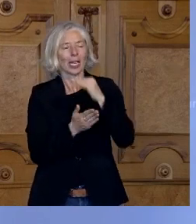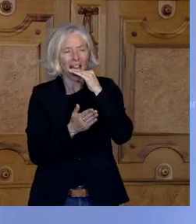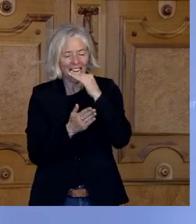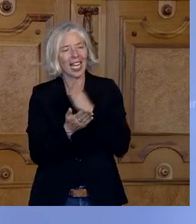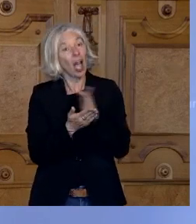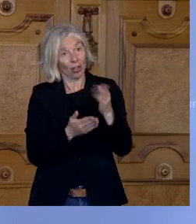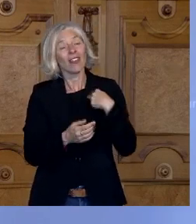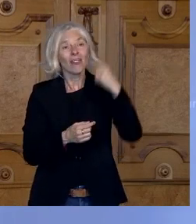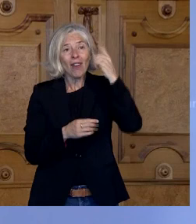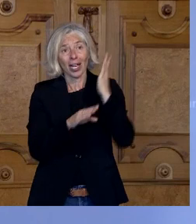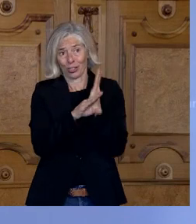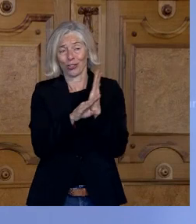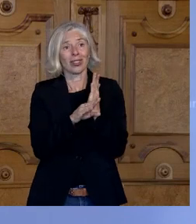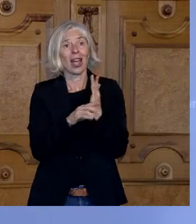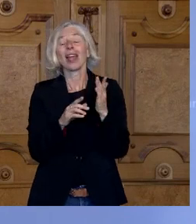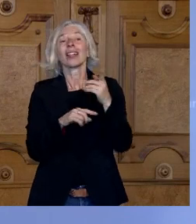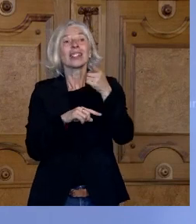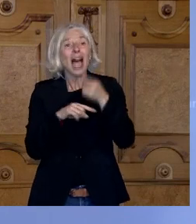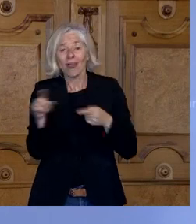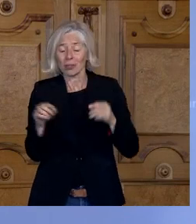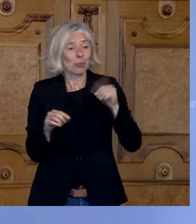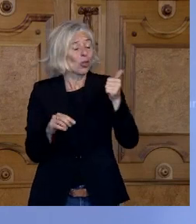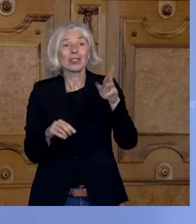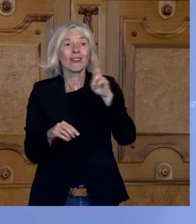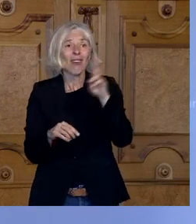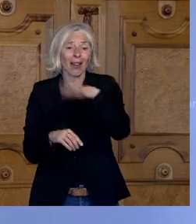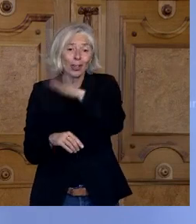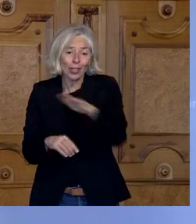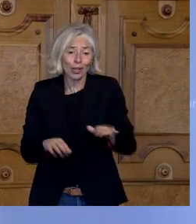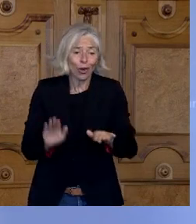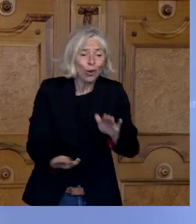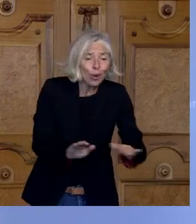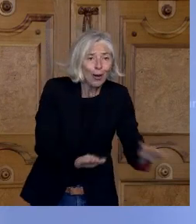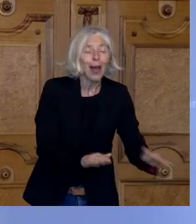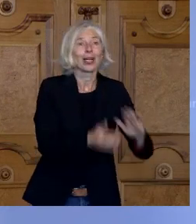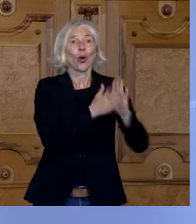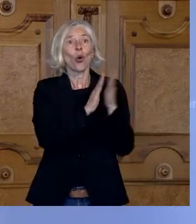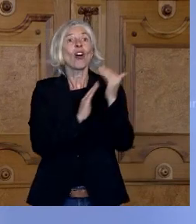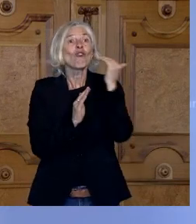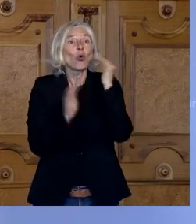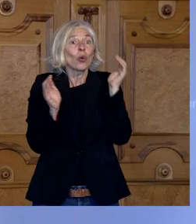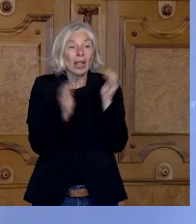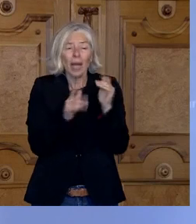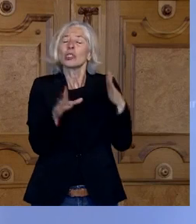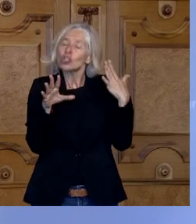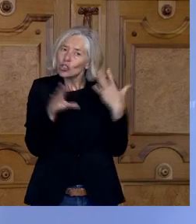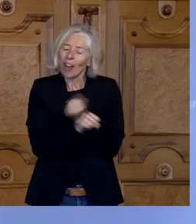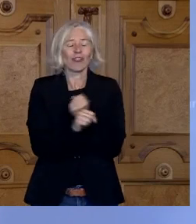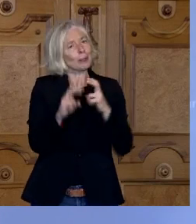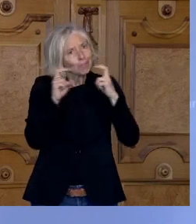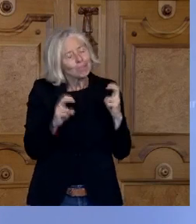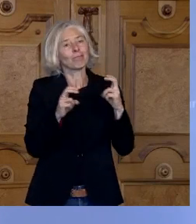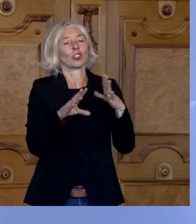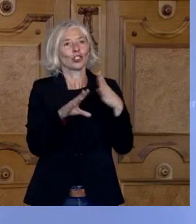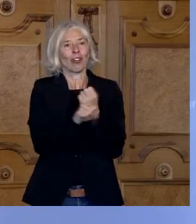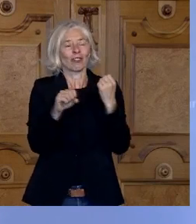es teilweise auch sehr schwierig ist, gerade mit kleinen Kindern, gerade in beengteren Wohnverhältnissen. Herzlichen Dank an dieser Stelle.